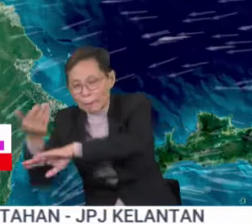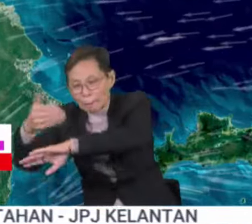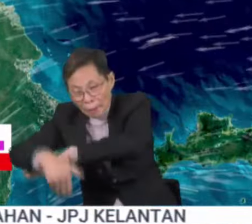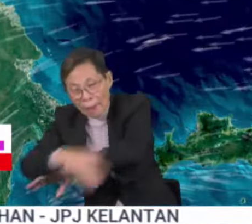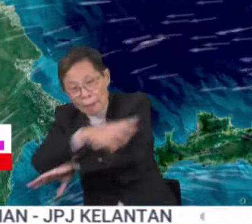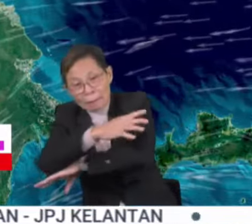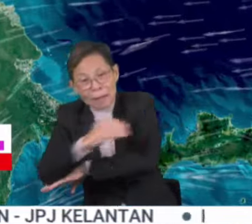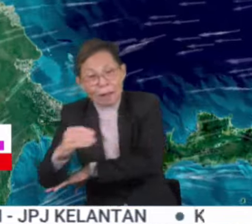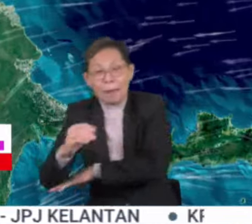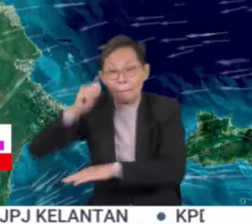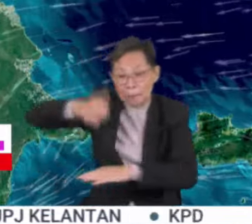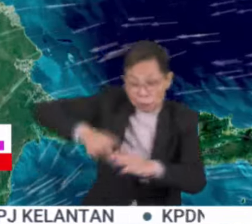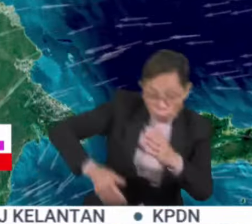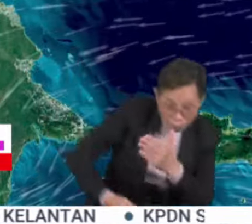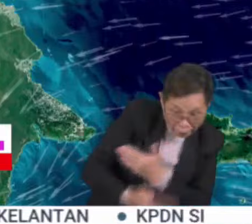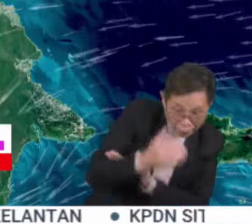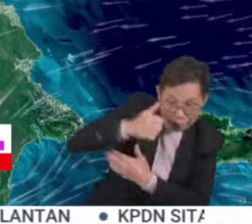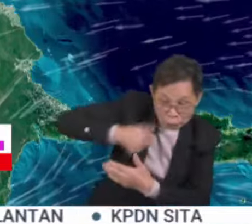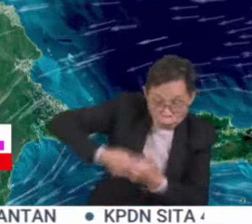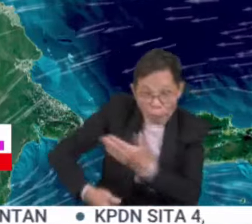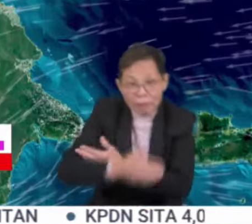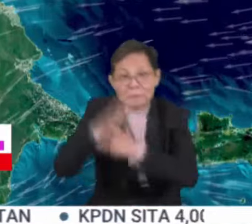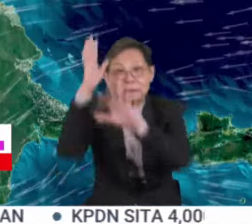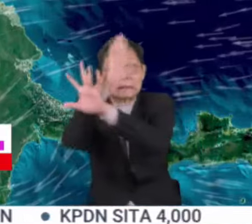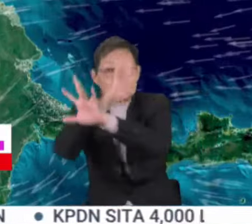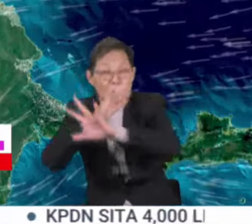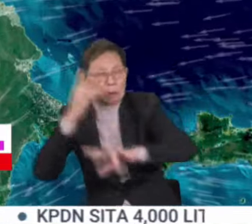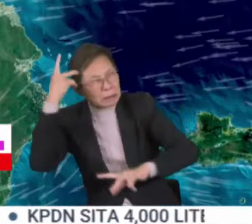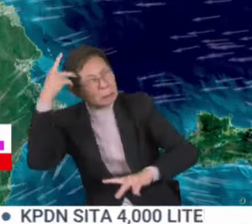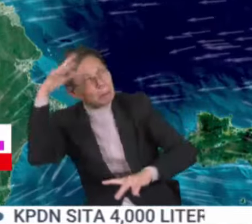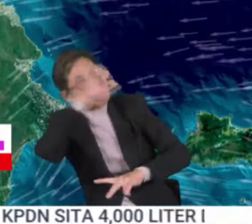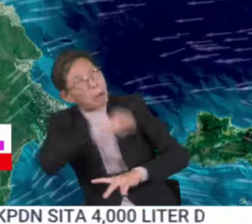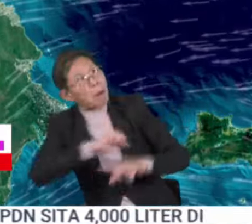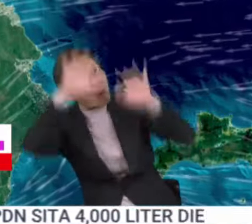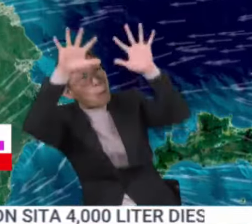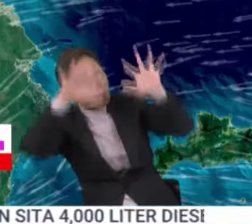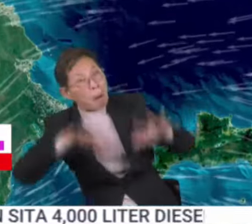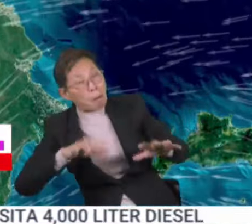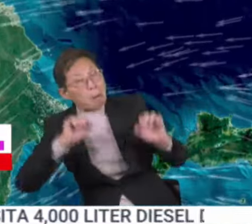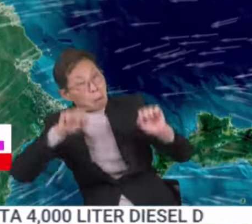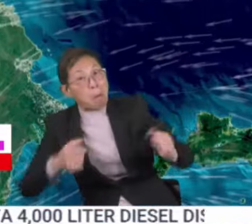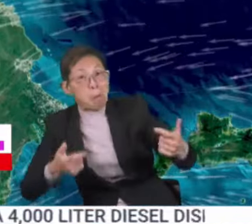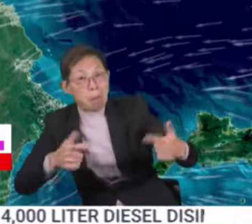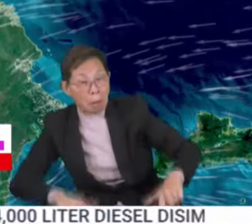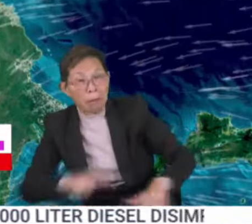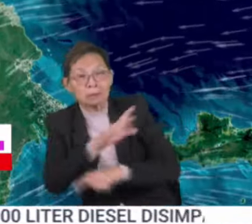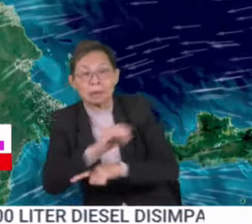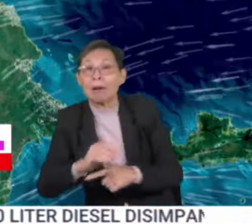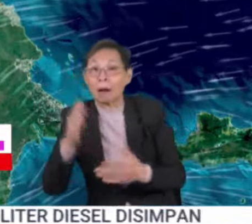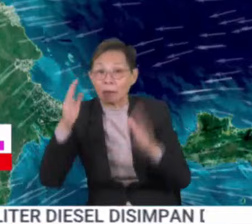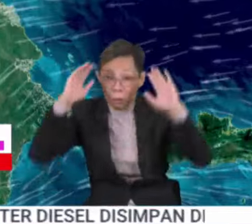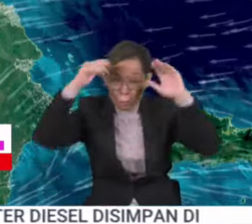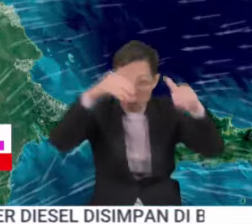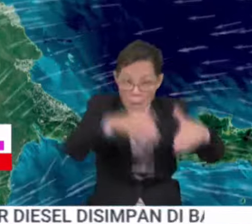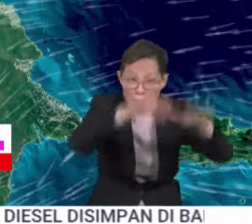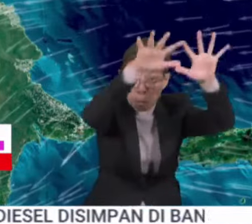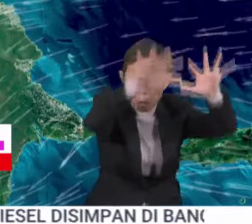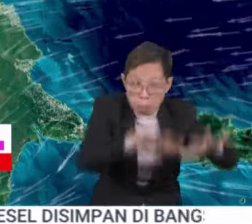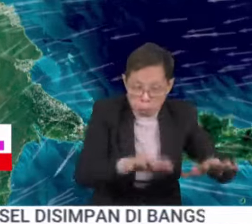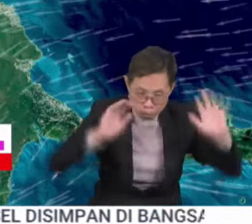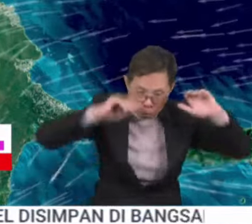nanti. Dan pada besok pagi di negeri Sarawak, kita menyangkakan keadaan cuaca hujan boleh berlaku dan ianya akan lebih tertumpu di